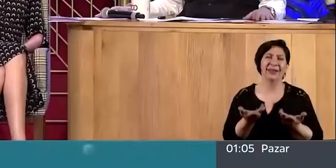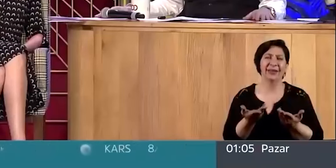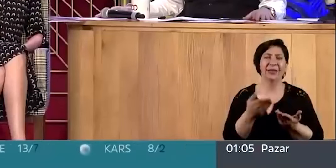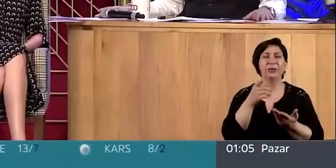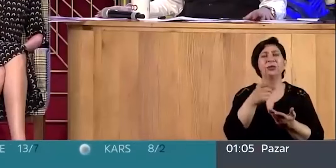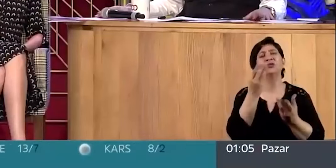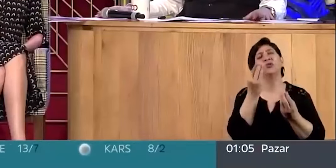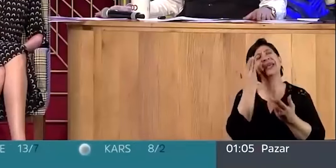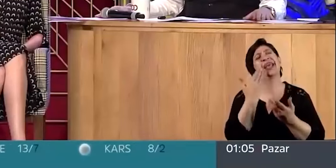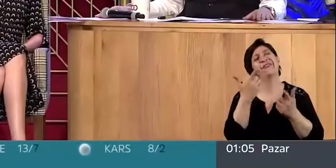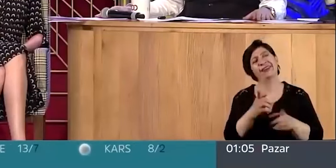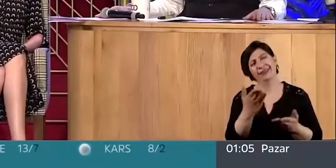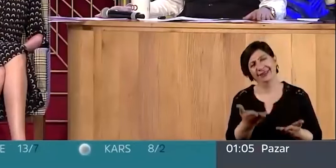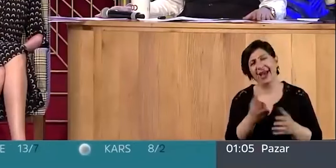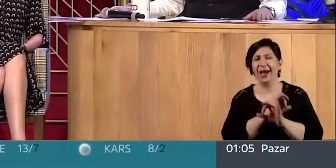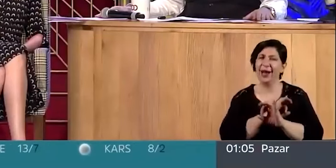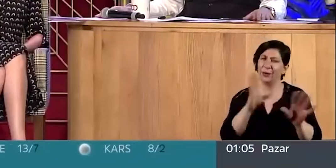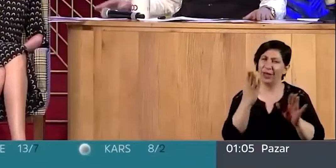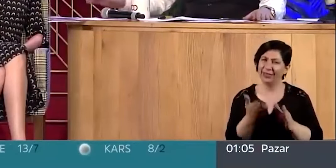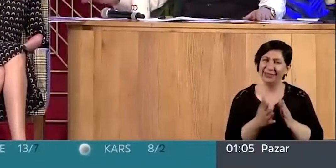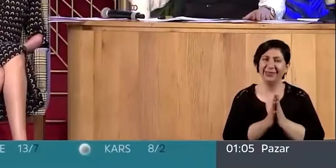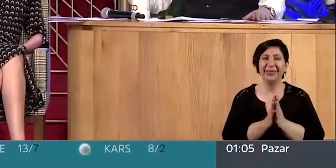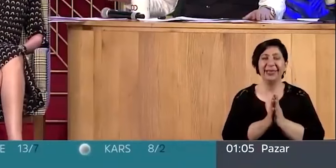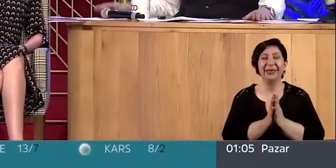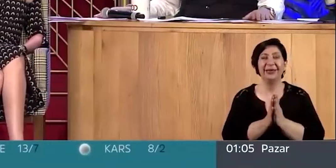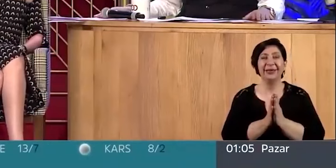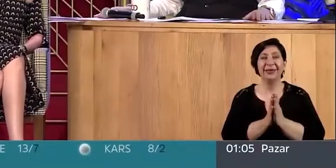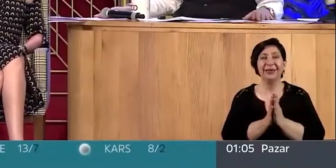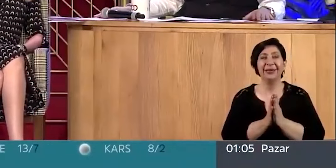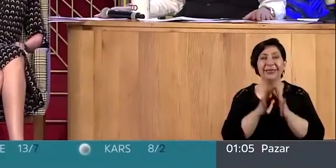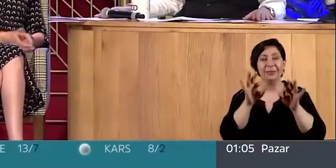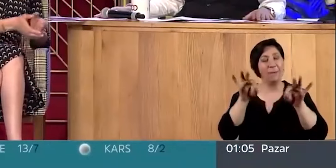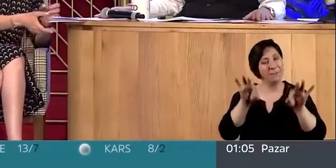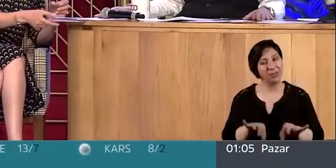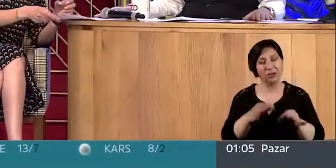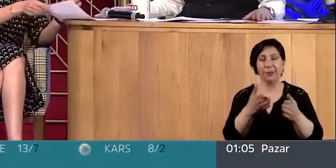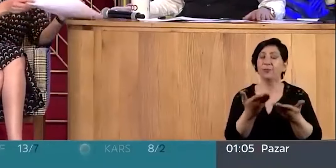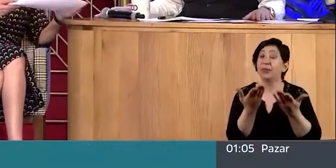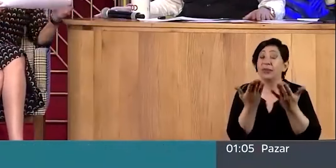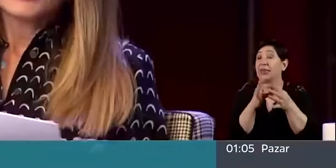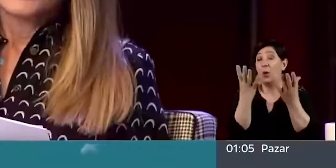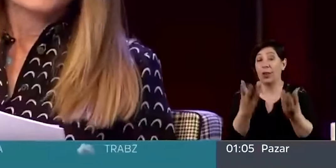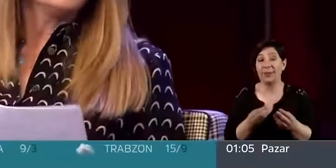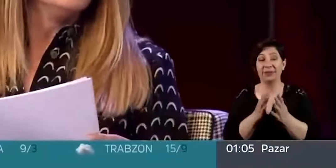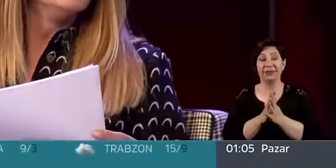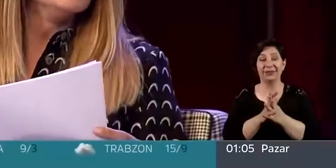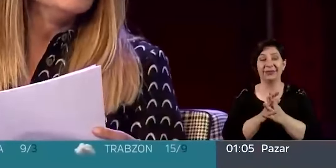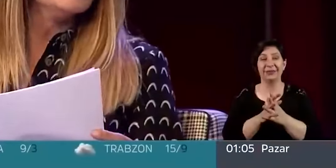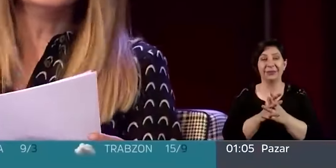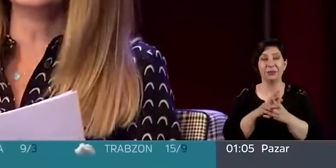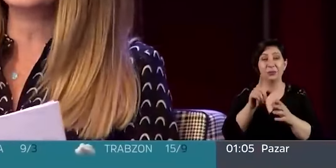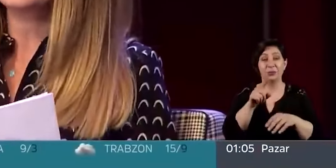Siz çok keyiflisiniz, harikuladesiniz. Şimdi hemen başlayalım bakalım mı? Ne olabilir? Bu